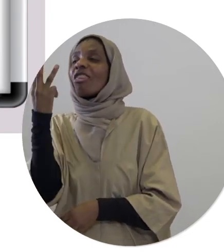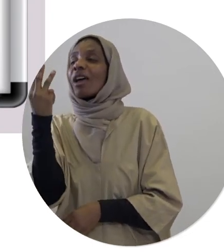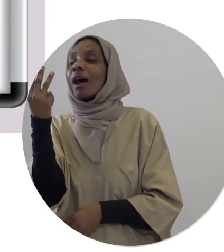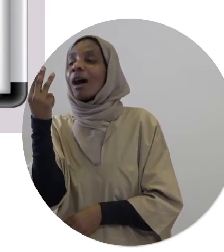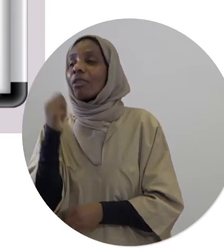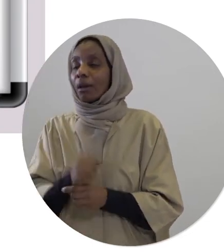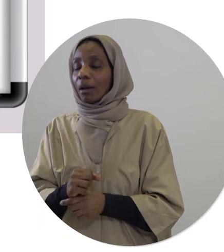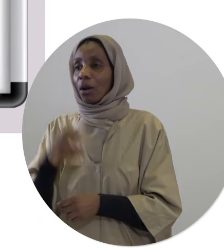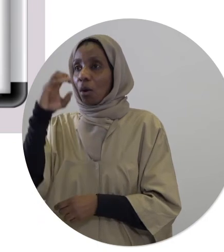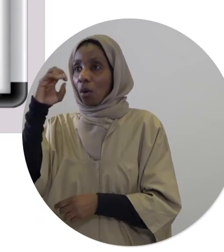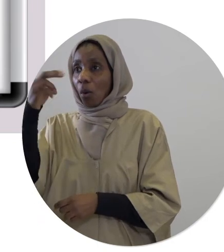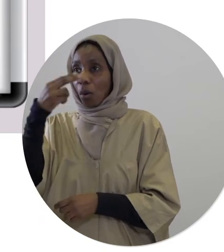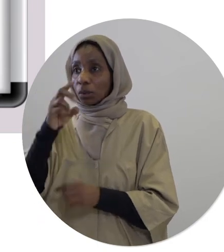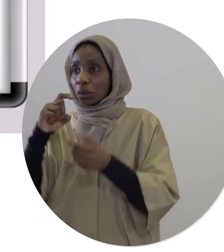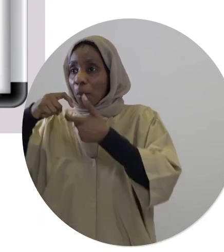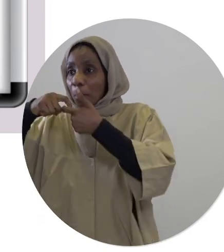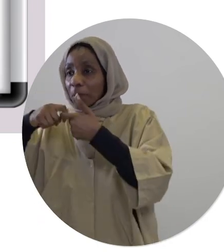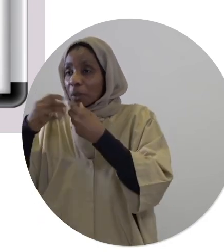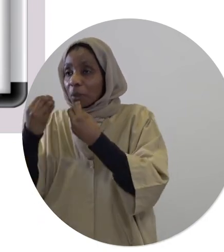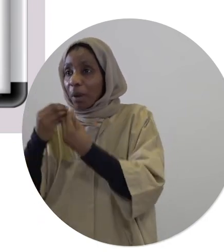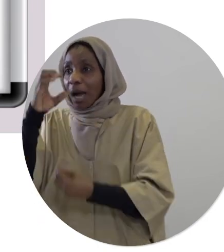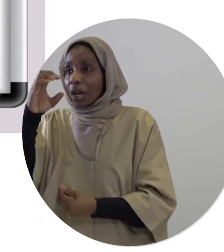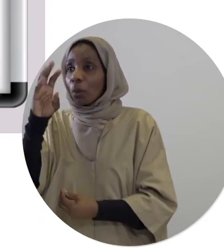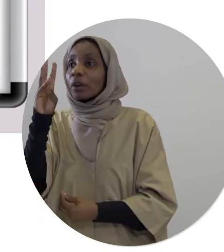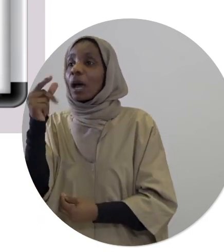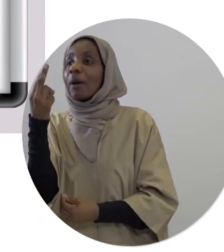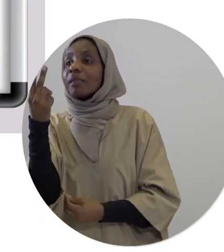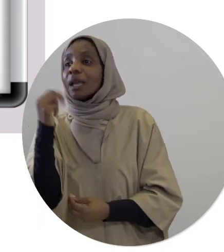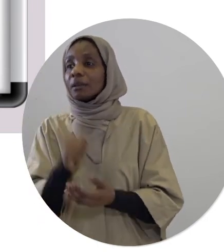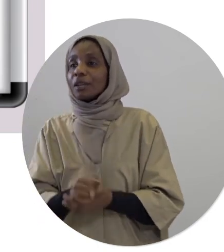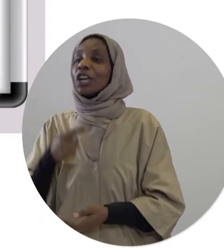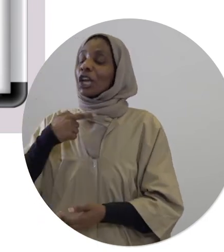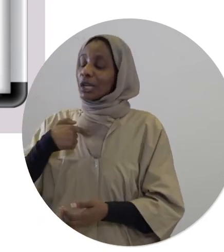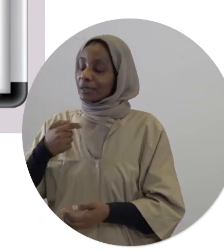يتواجد الهيدروكسيل مرتبطا بالكربونة رقم 2، إذن الاسم